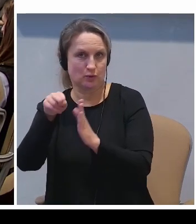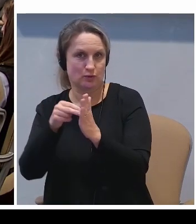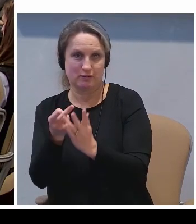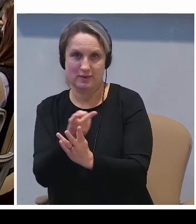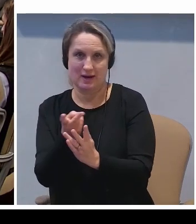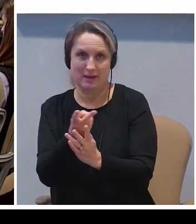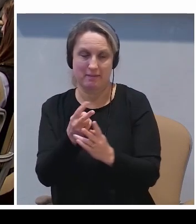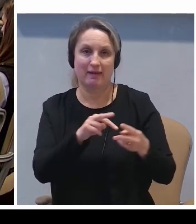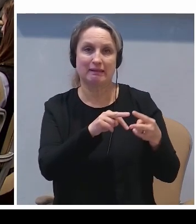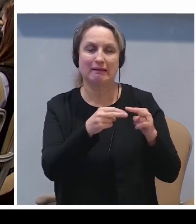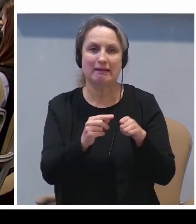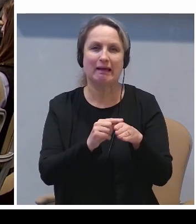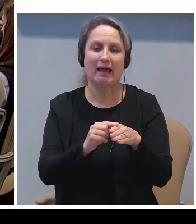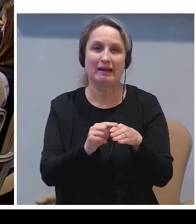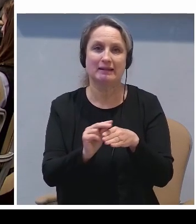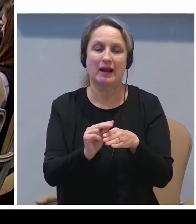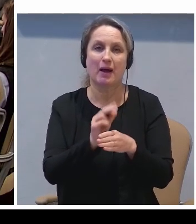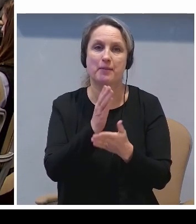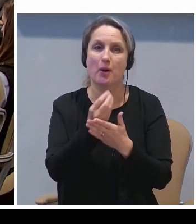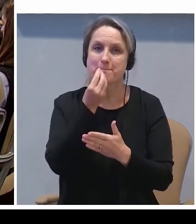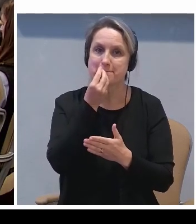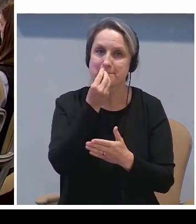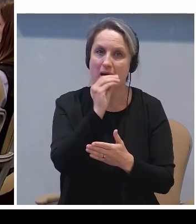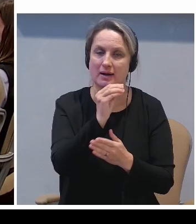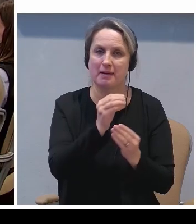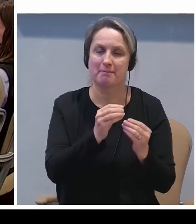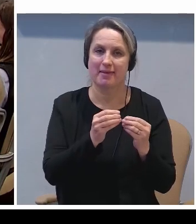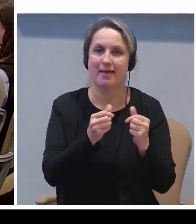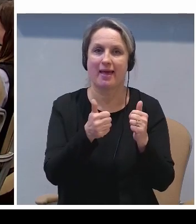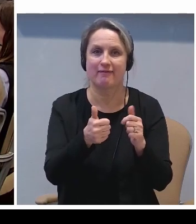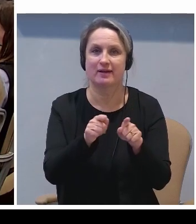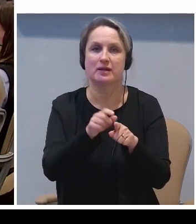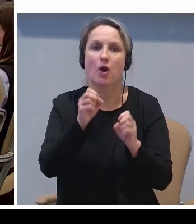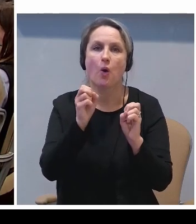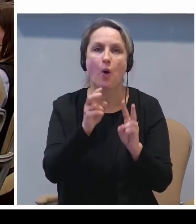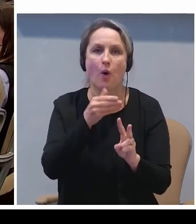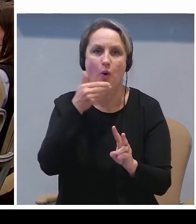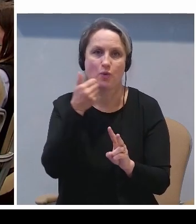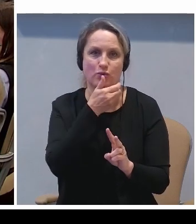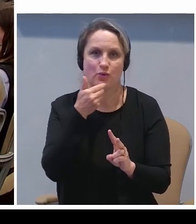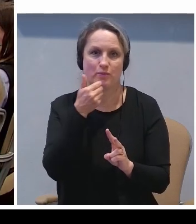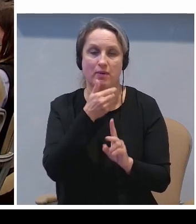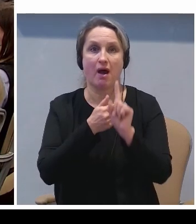Geeniteraapia on parem, tõhusam ja ohutum, kuid ka palju kulukam.